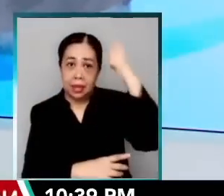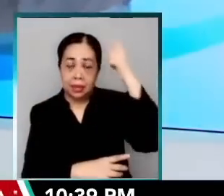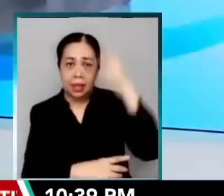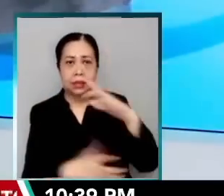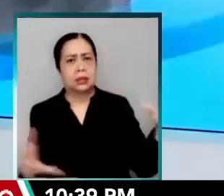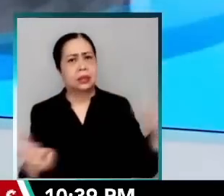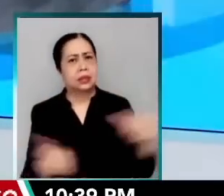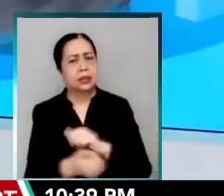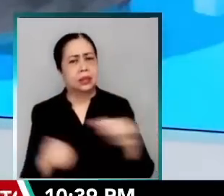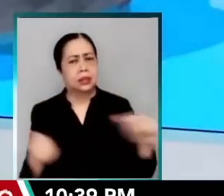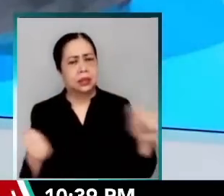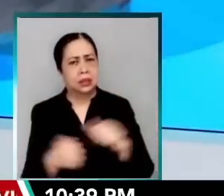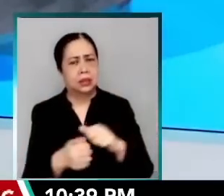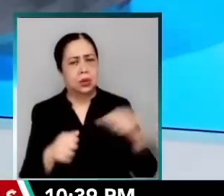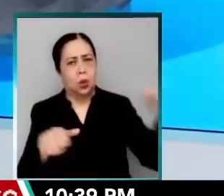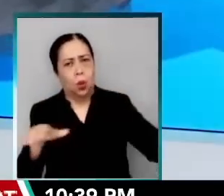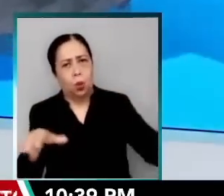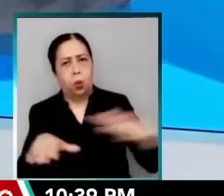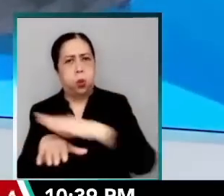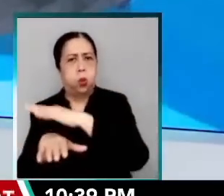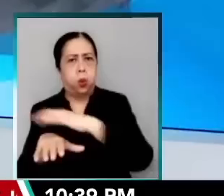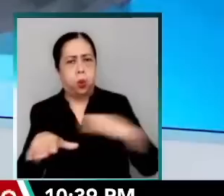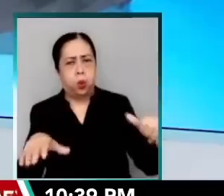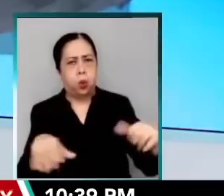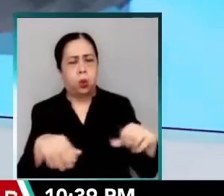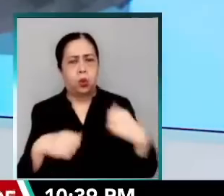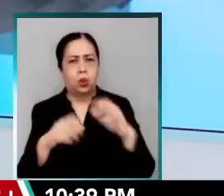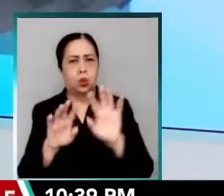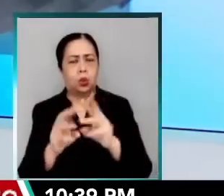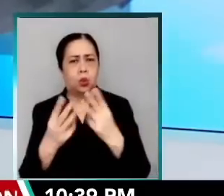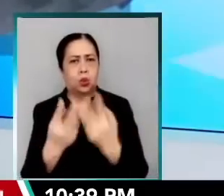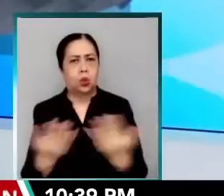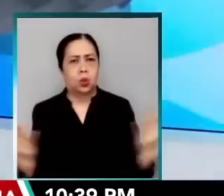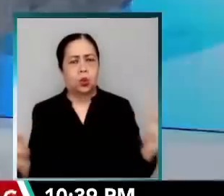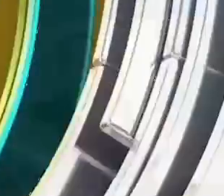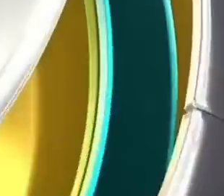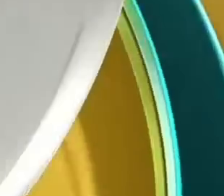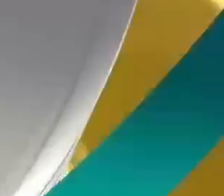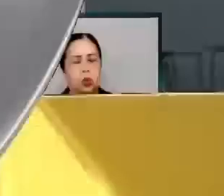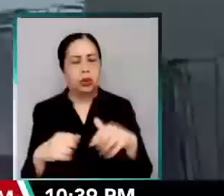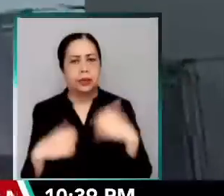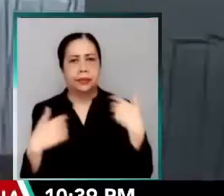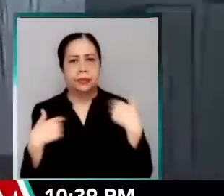storm surge ang isang breakwater. May report si Jonathan Andal.